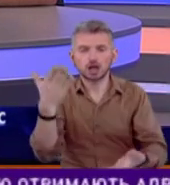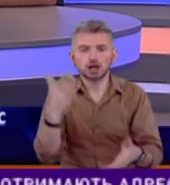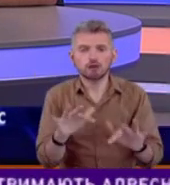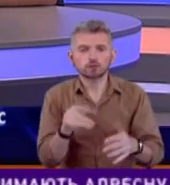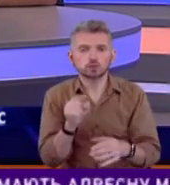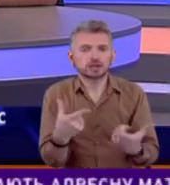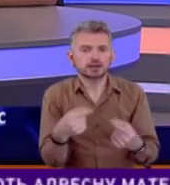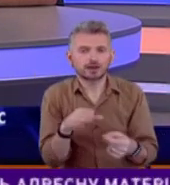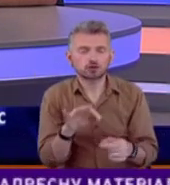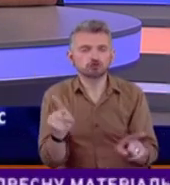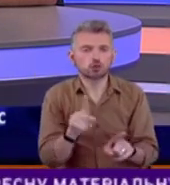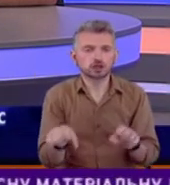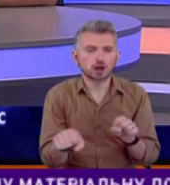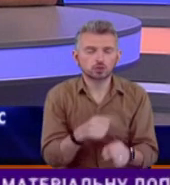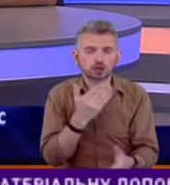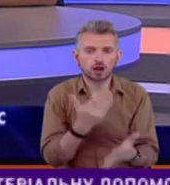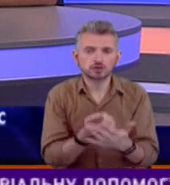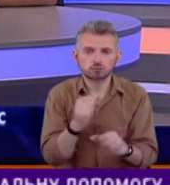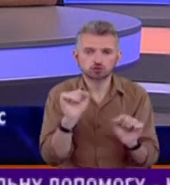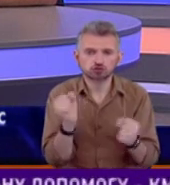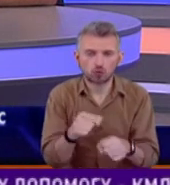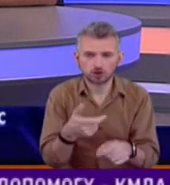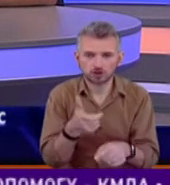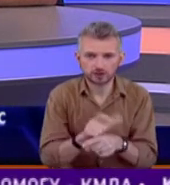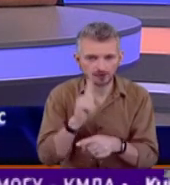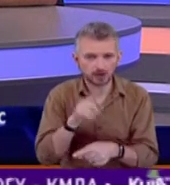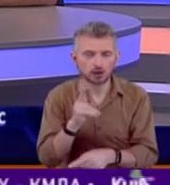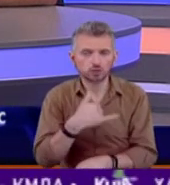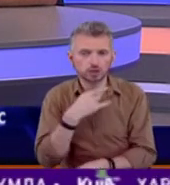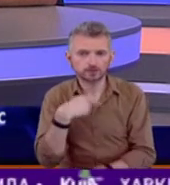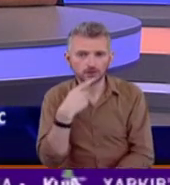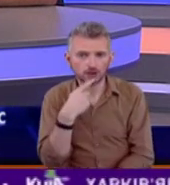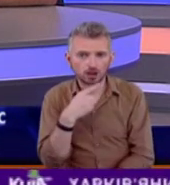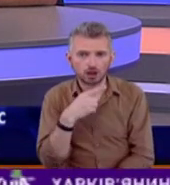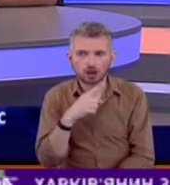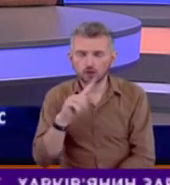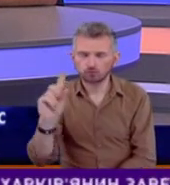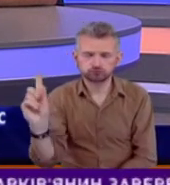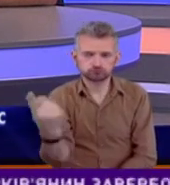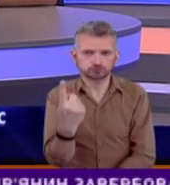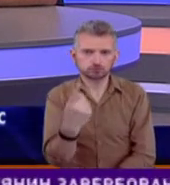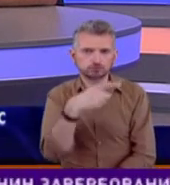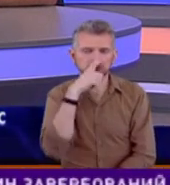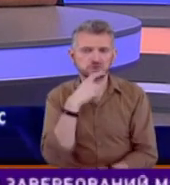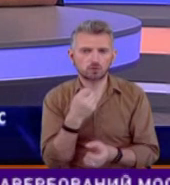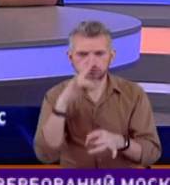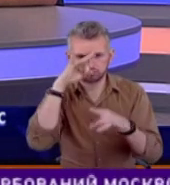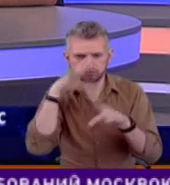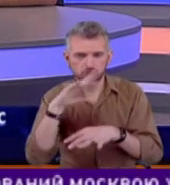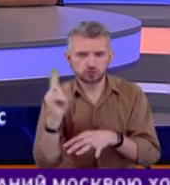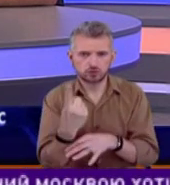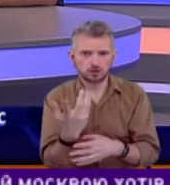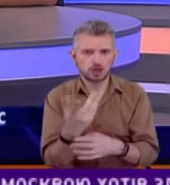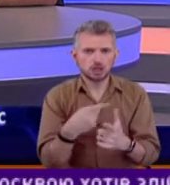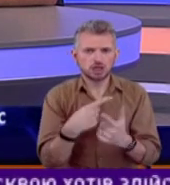бог, ты где-то что-то нарушил, хотя бы скоростной режим, знаете, как у нас выражается, они откуда-то из кустов выскакивают. Или слева, или справа,